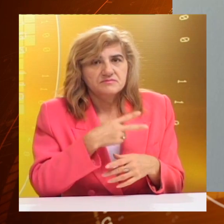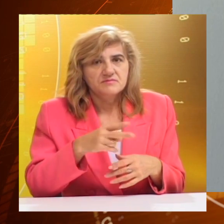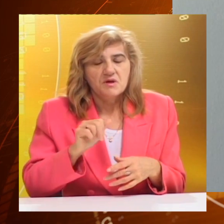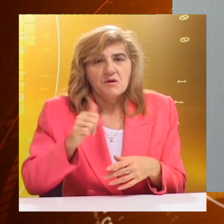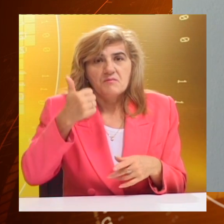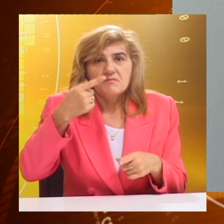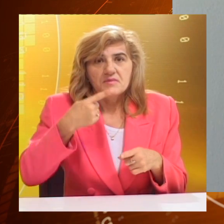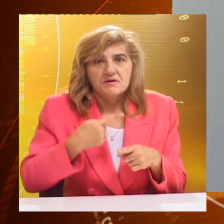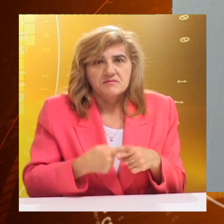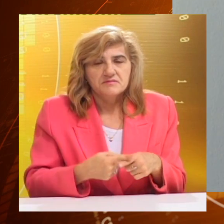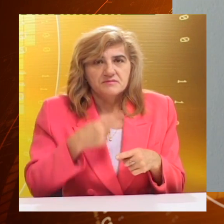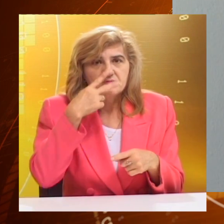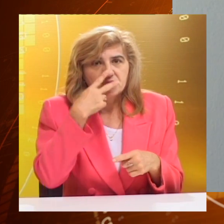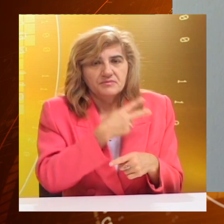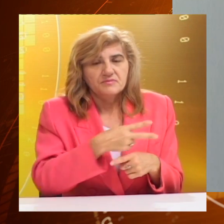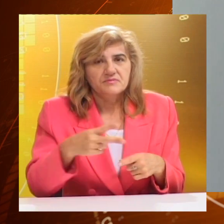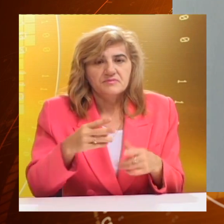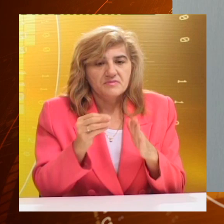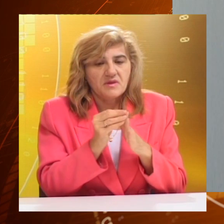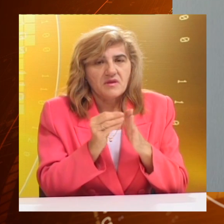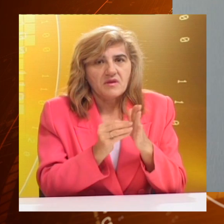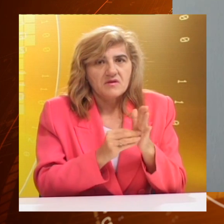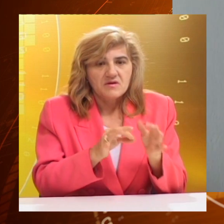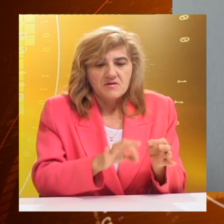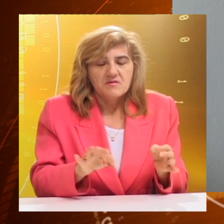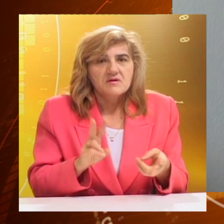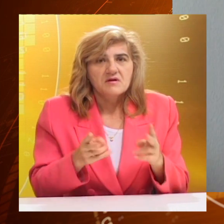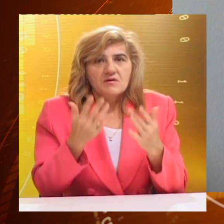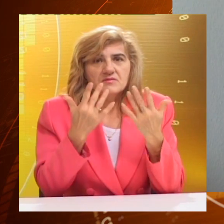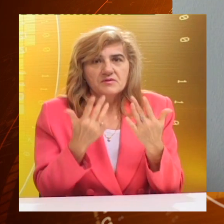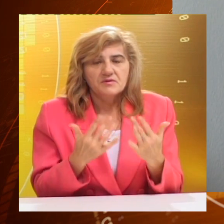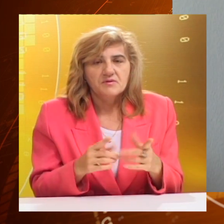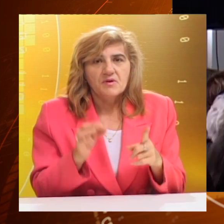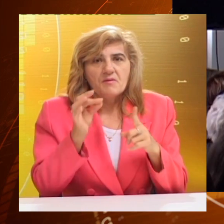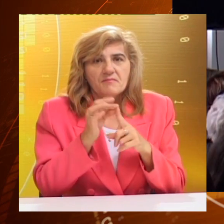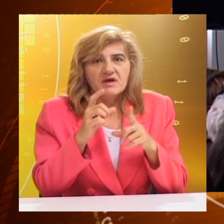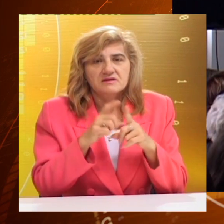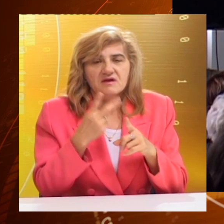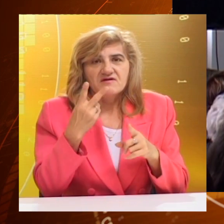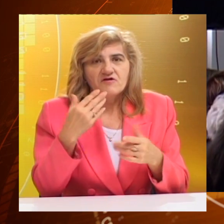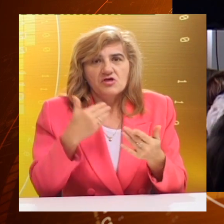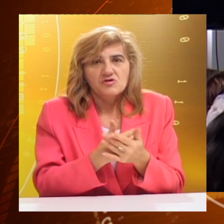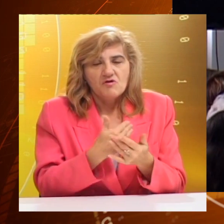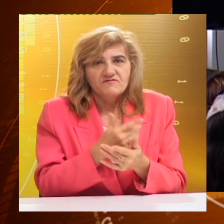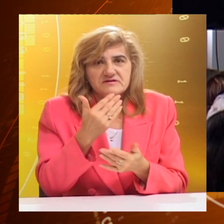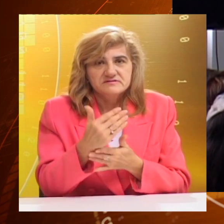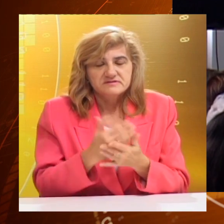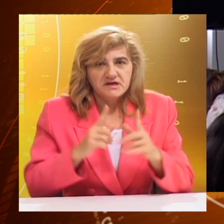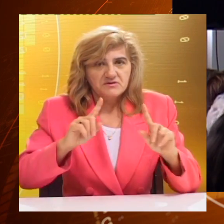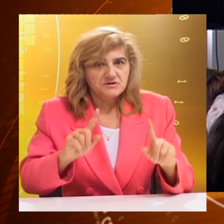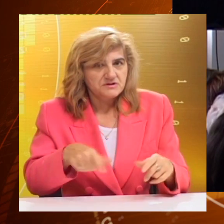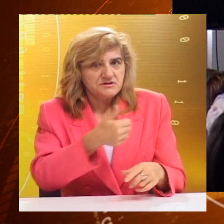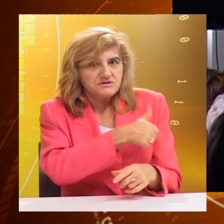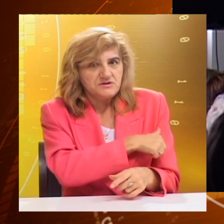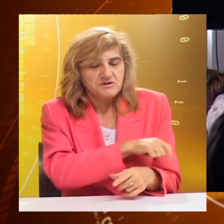počne. Prvi put predavači će sutra ukazati i na novi način evidencije i pregled obračuna PDV-a, što će biti obaveza od 1. januara